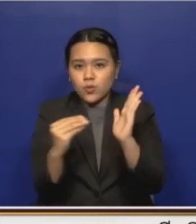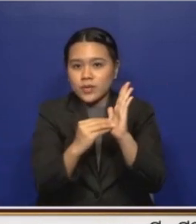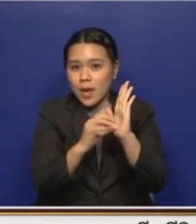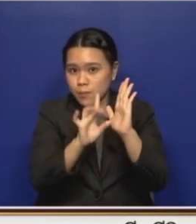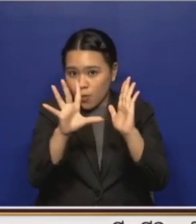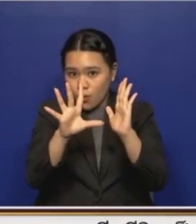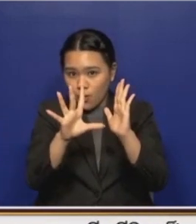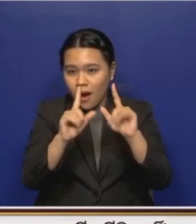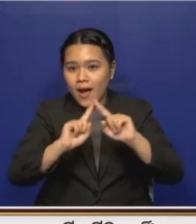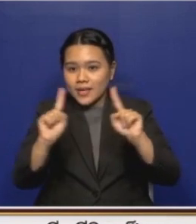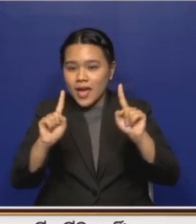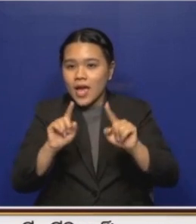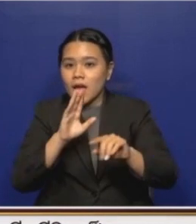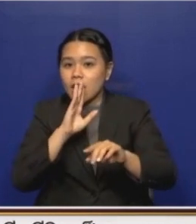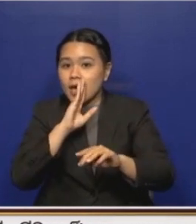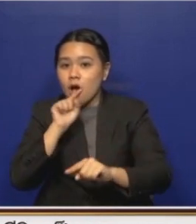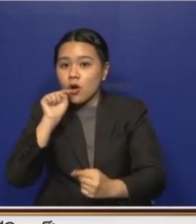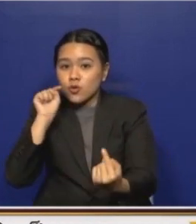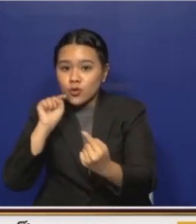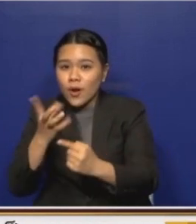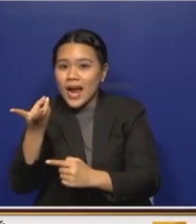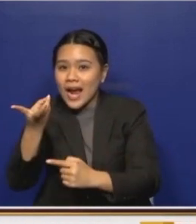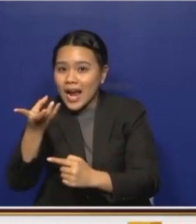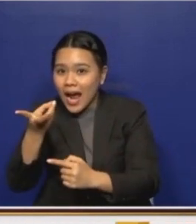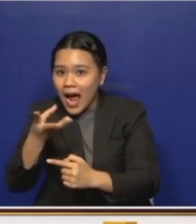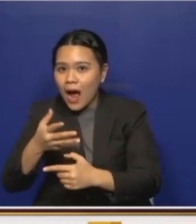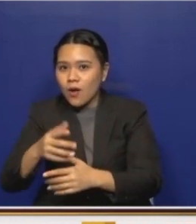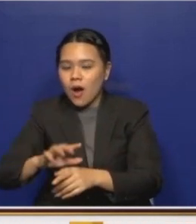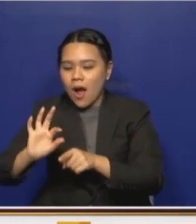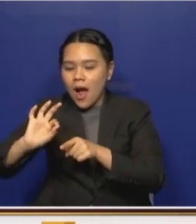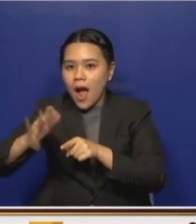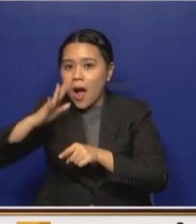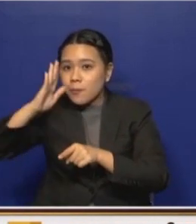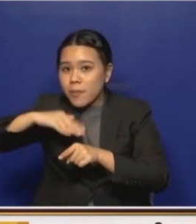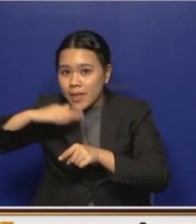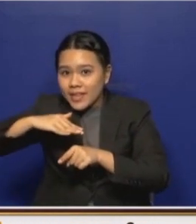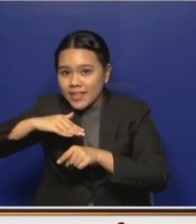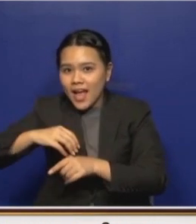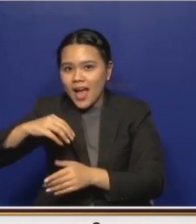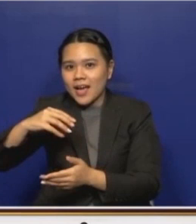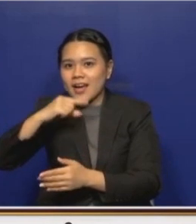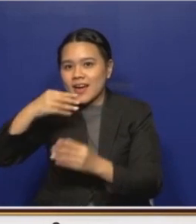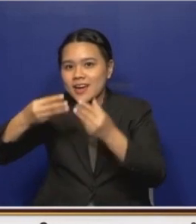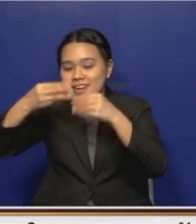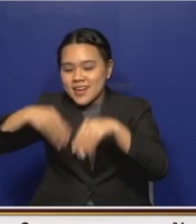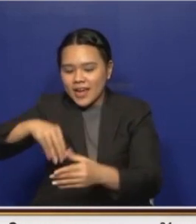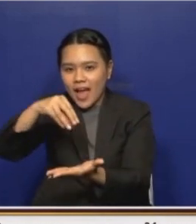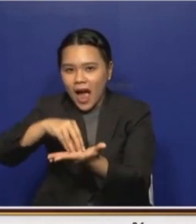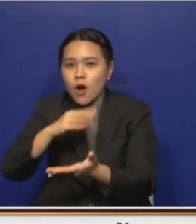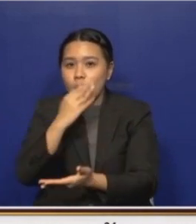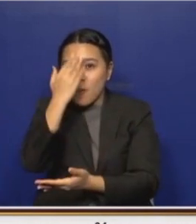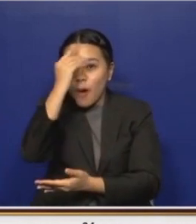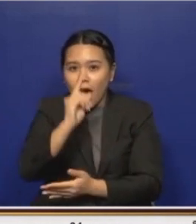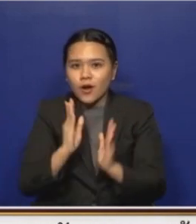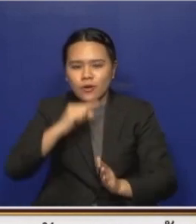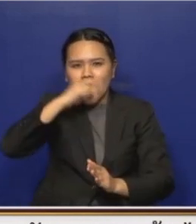กินอะไรดีข้าวกะเพราไข่ดาวจนชาวบ้านเขาบอกอาหารสิ้นคิดบอกเอาอะไรบอกสั่งอาหารสิ้นคิด